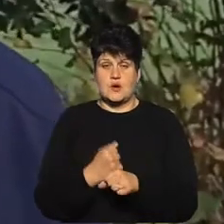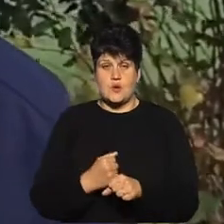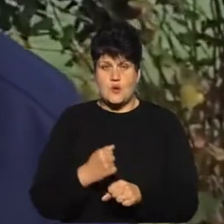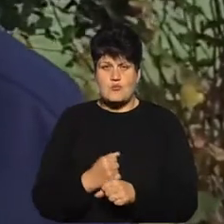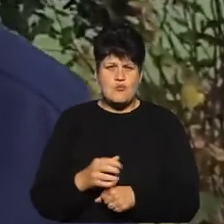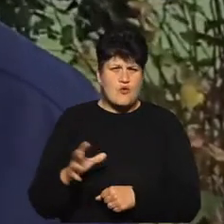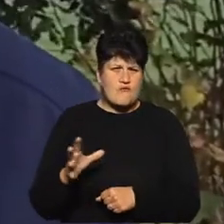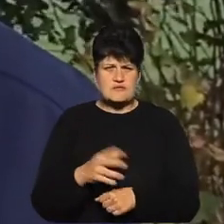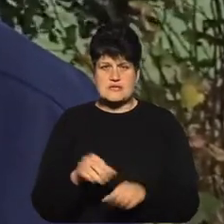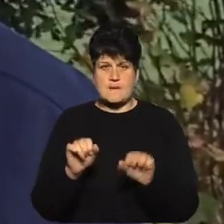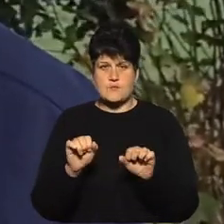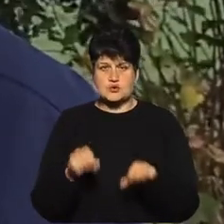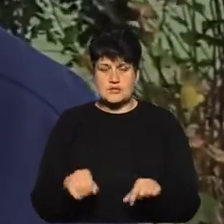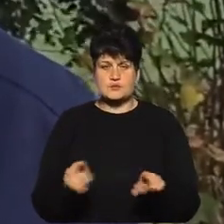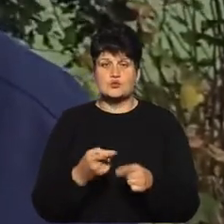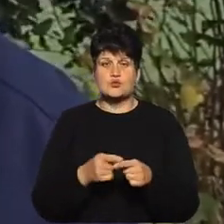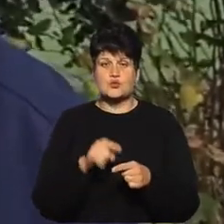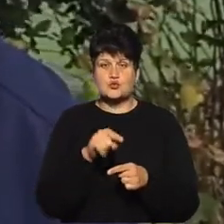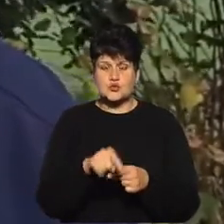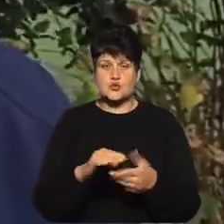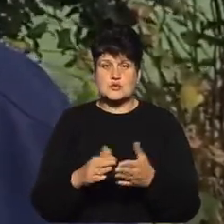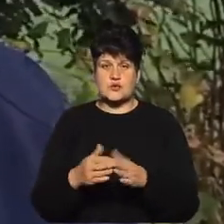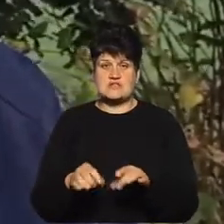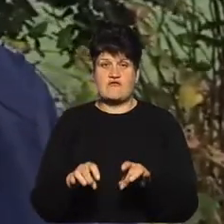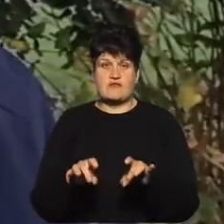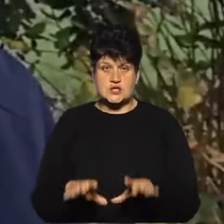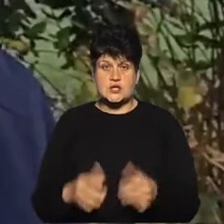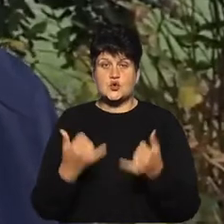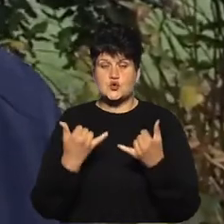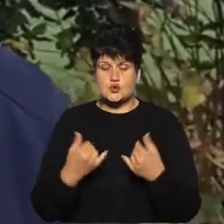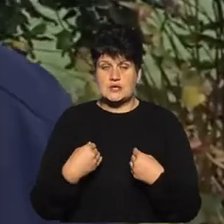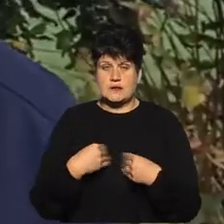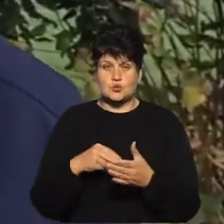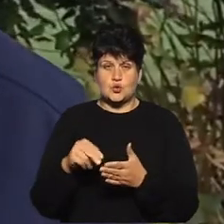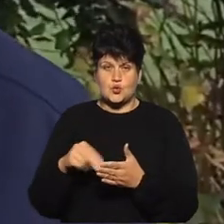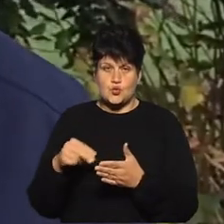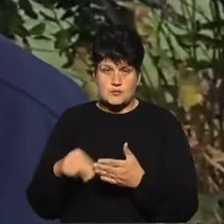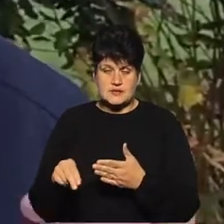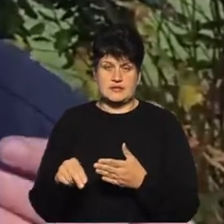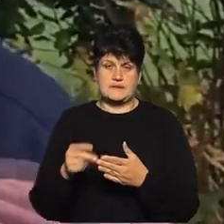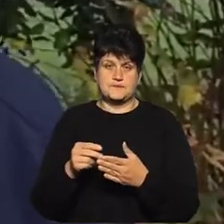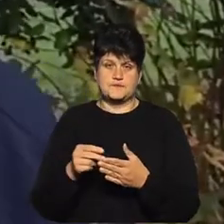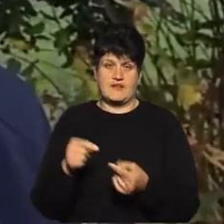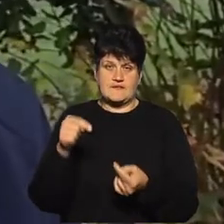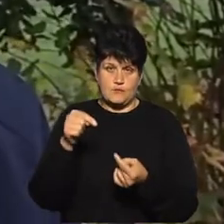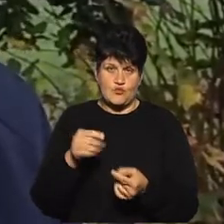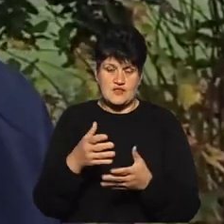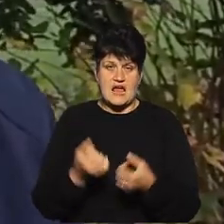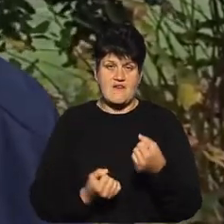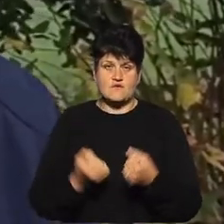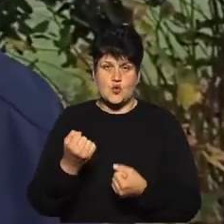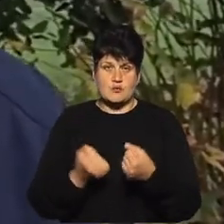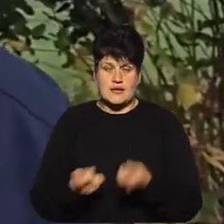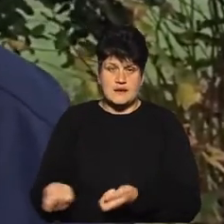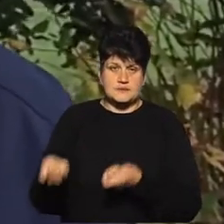все можливе, аби дану ситуацію вирішити. Сьогодні нами було закуплено відповідно автомобіль для вивезення